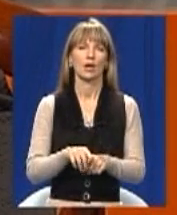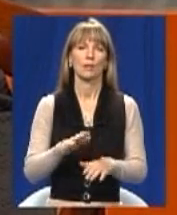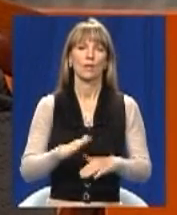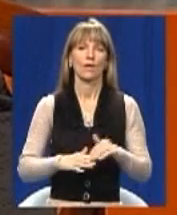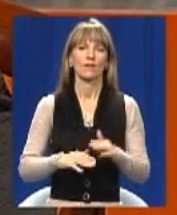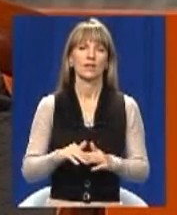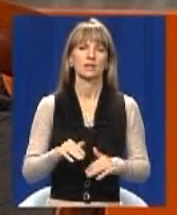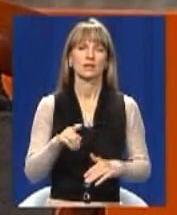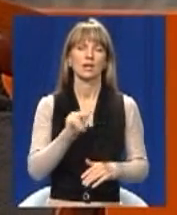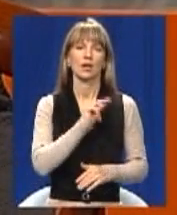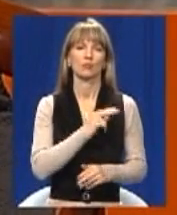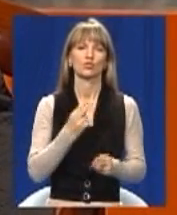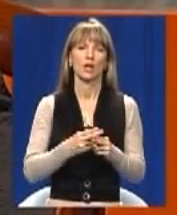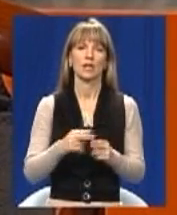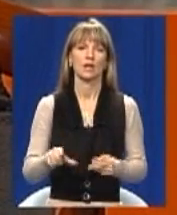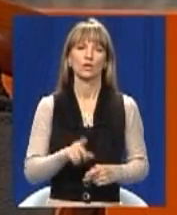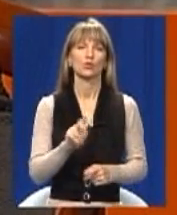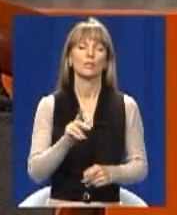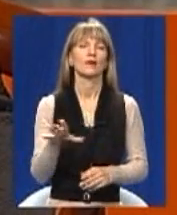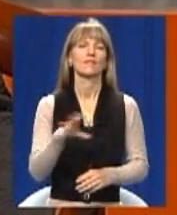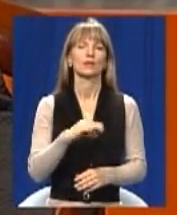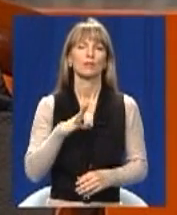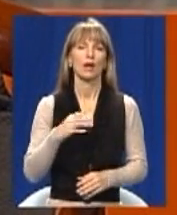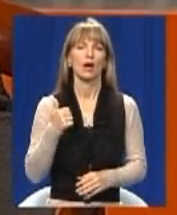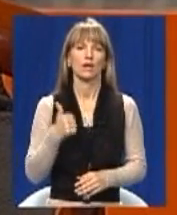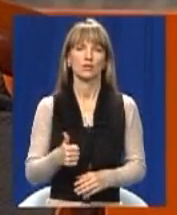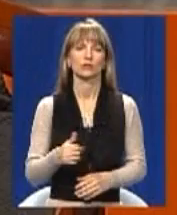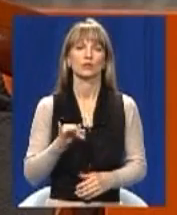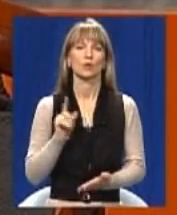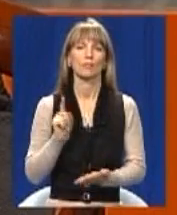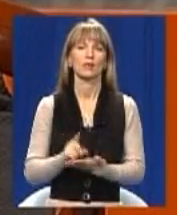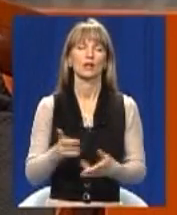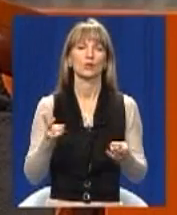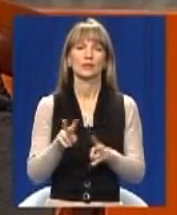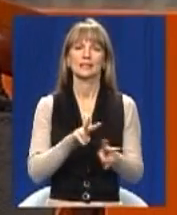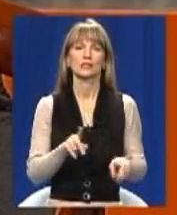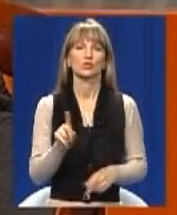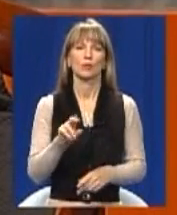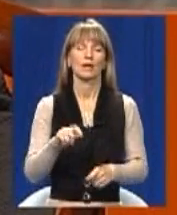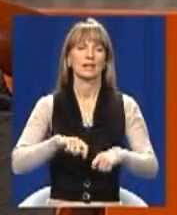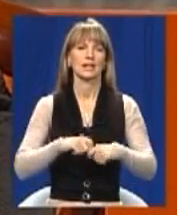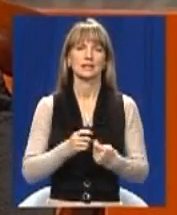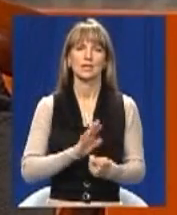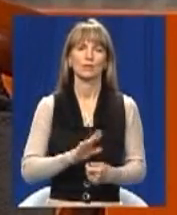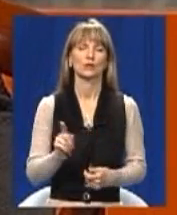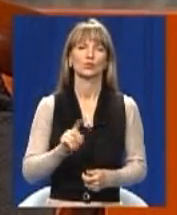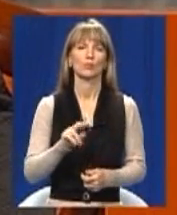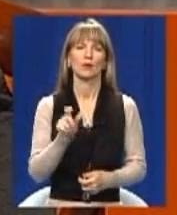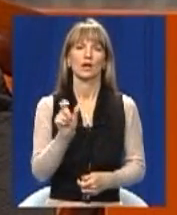Они работают с железной дорогой, чтобы все было хорошо, и обязательно нужно следить за ней, чтобы она не поломалась.